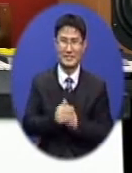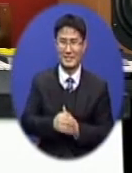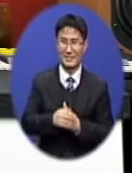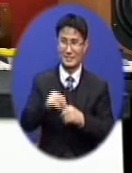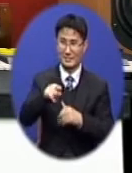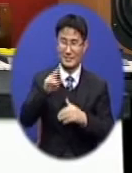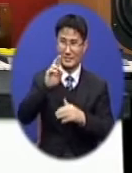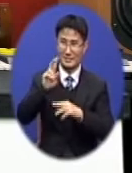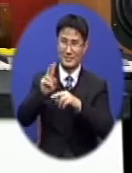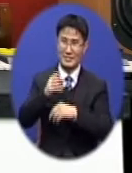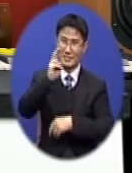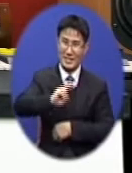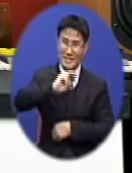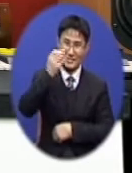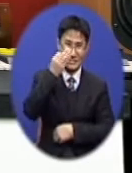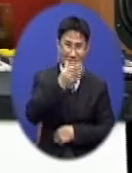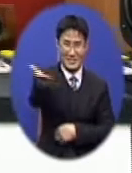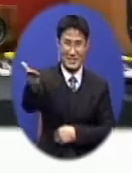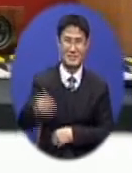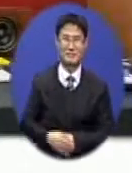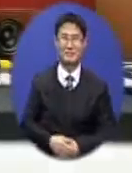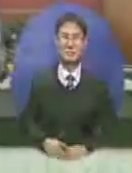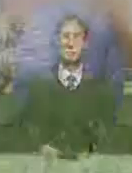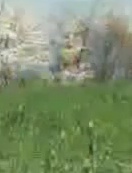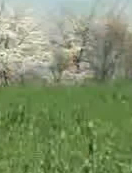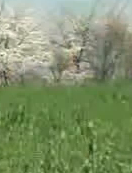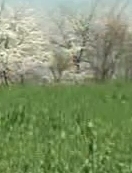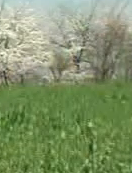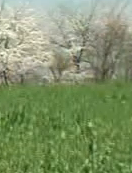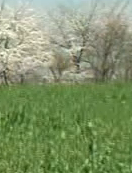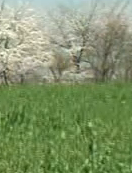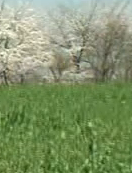우물정자입니다. 네. 음악 드립니다. 음악 주세요. 주세요.